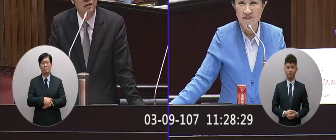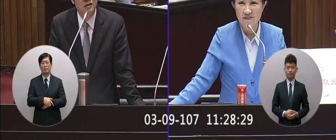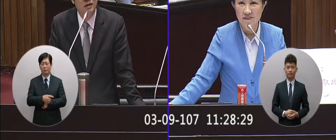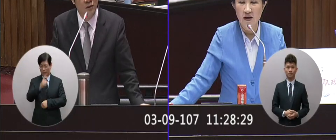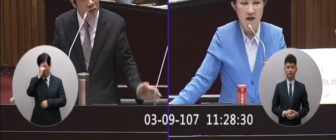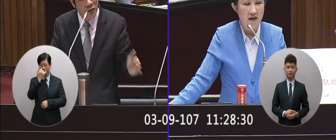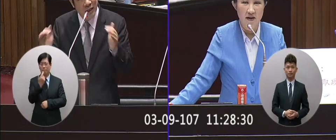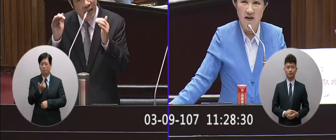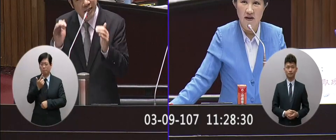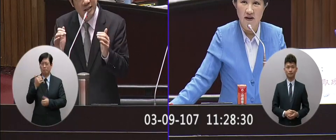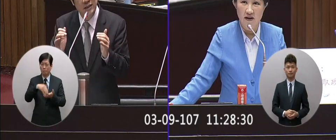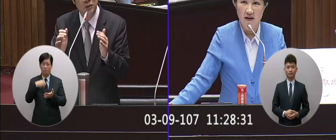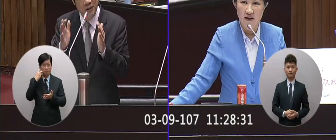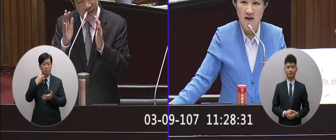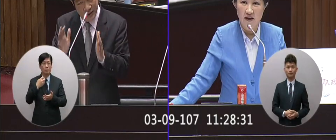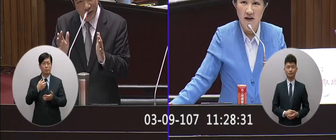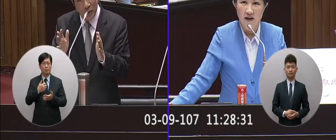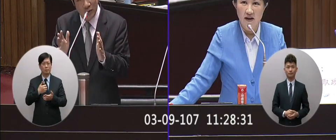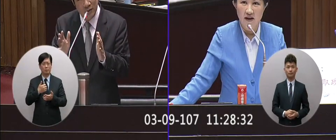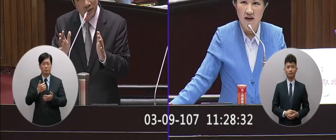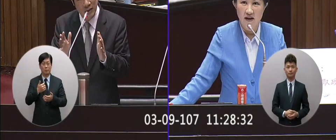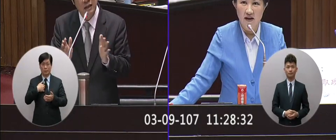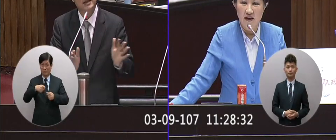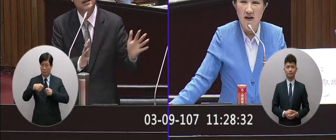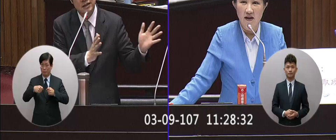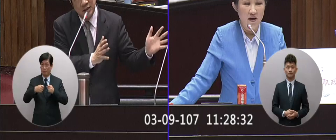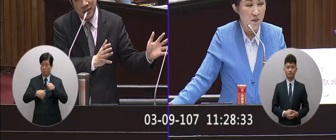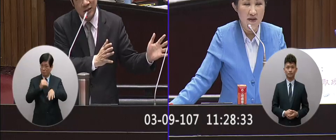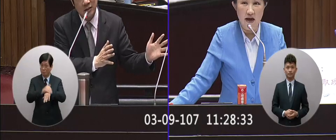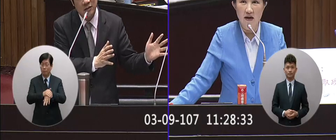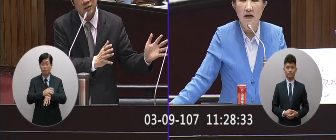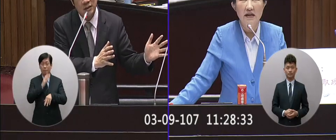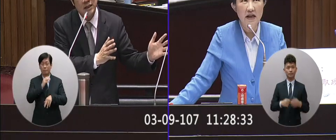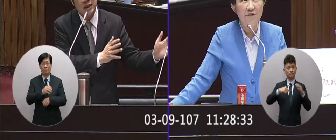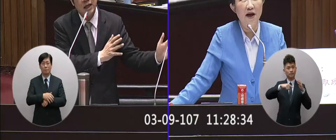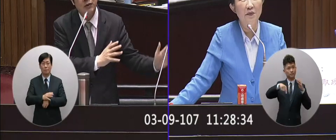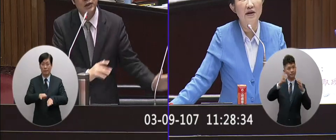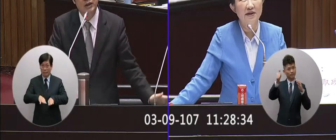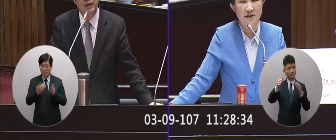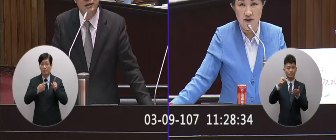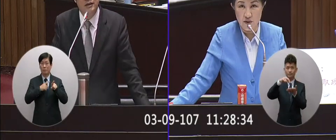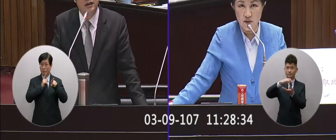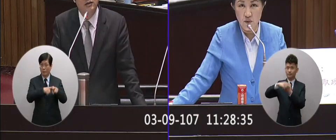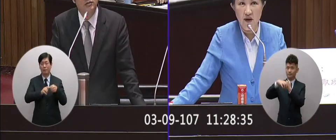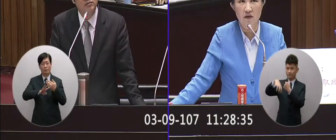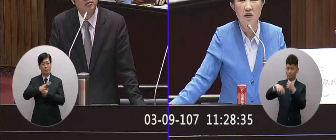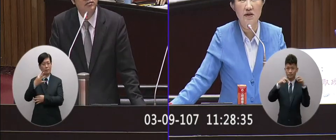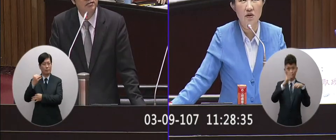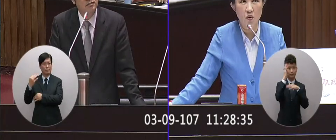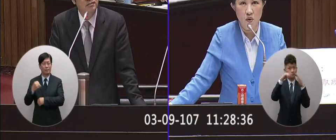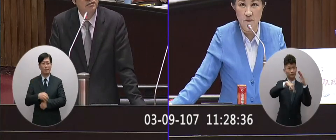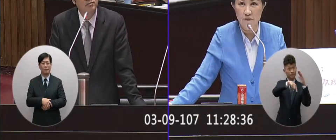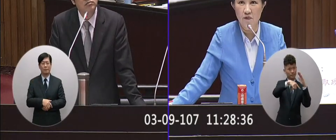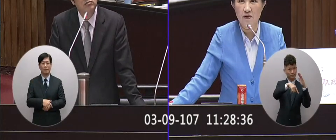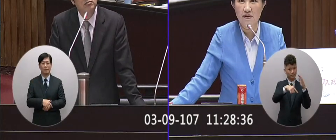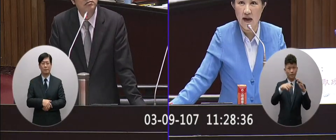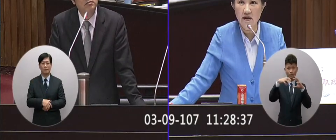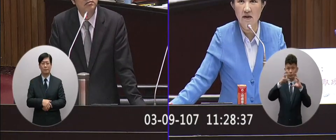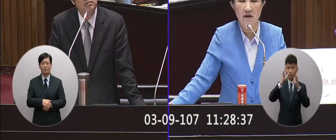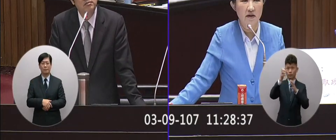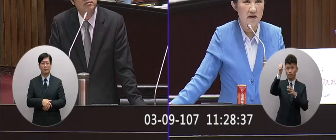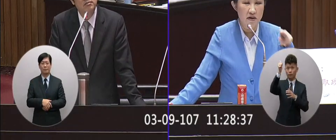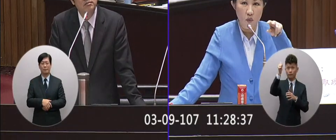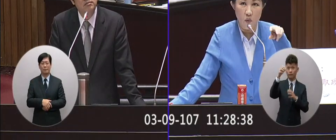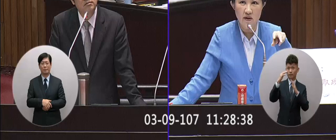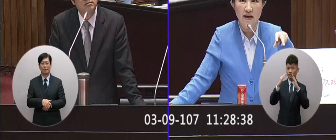果，啊，就是说这个案子有一个结果。啊、执行 院长 执行， 立法院跟行政院跟总统府